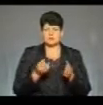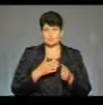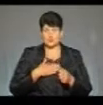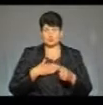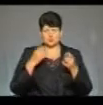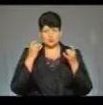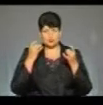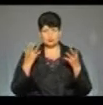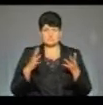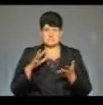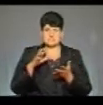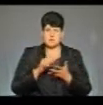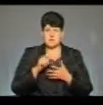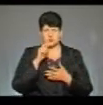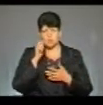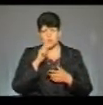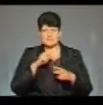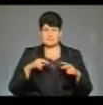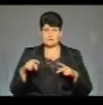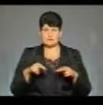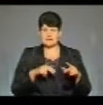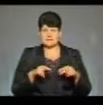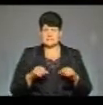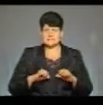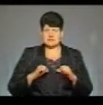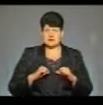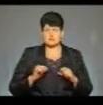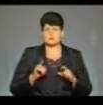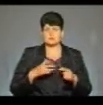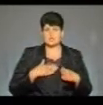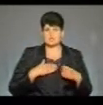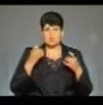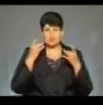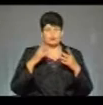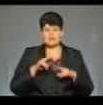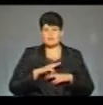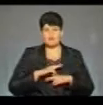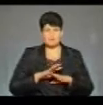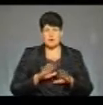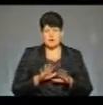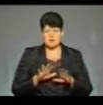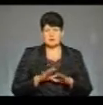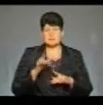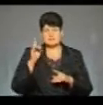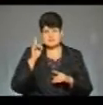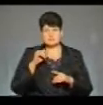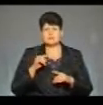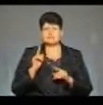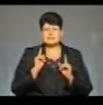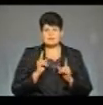і займаються українськими танцями і стараються, щоб наша культура не вимирала, навіть якщо ми виїжджаємо за